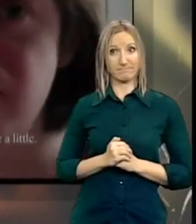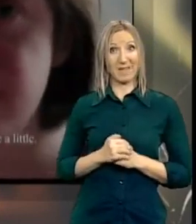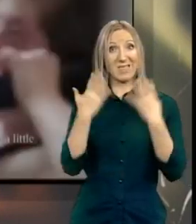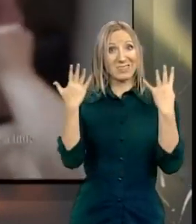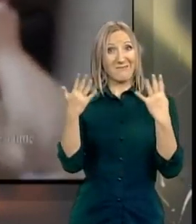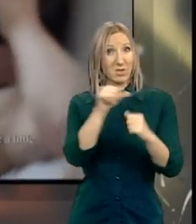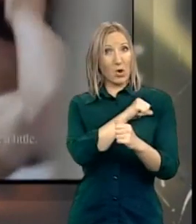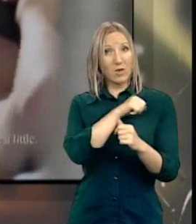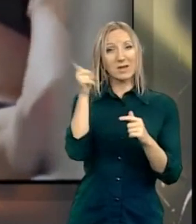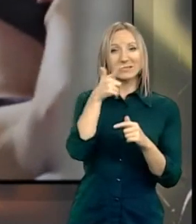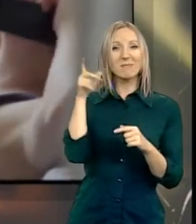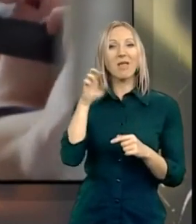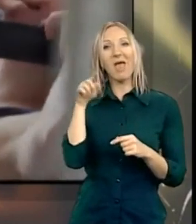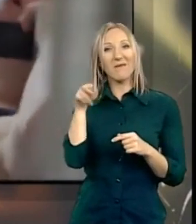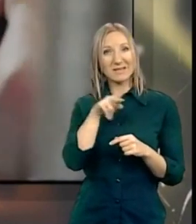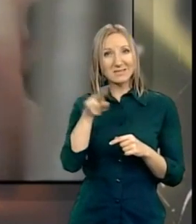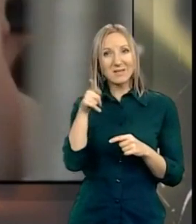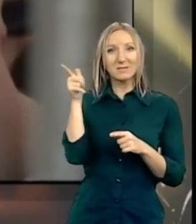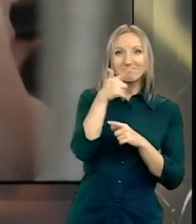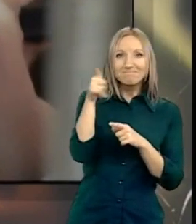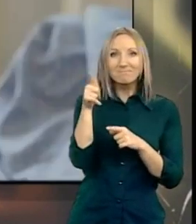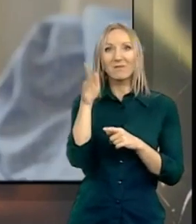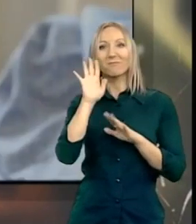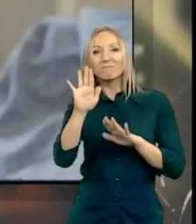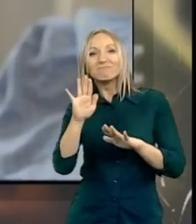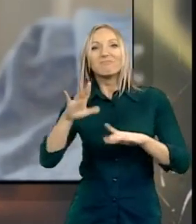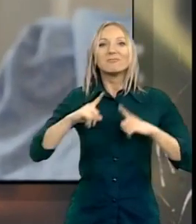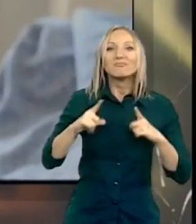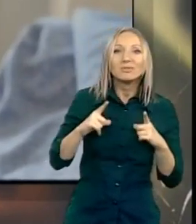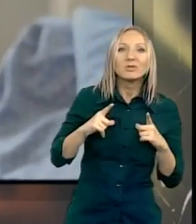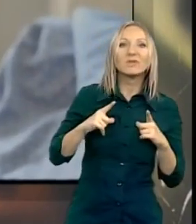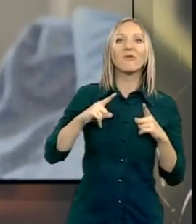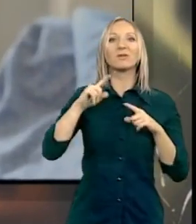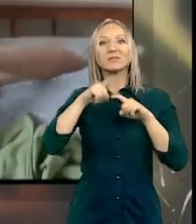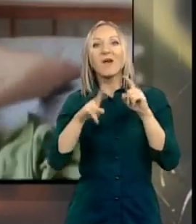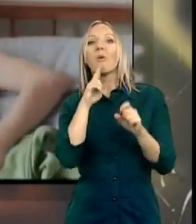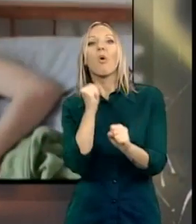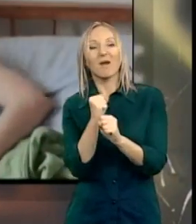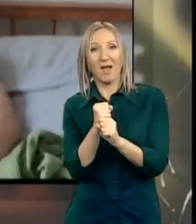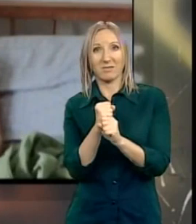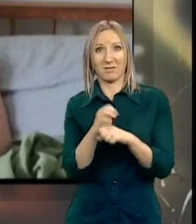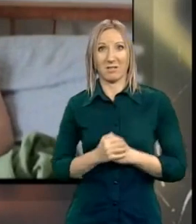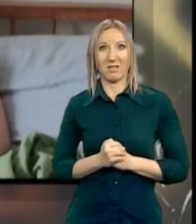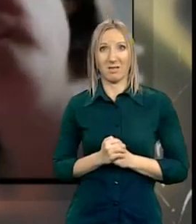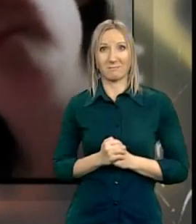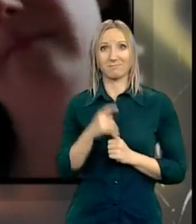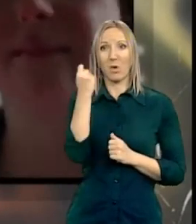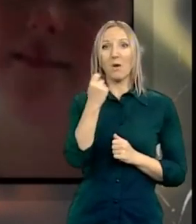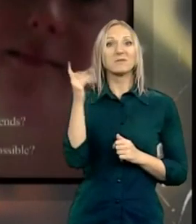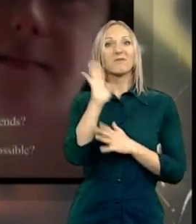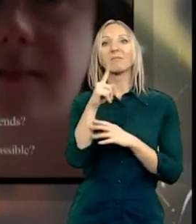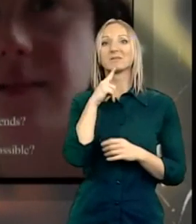snimanja Eva je beležila minine želja, snove, razmišljanja u životu, ljubavi i stvarima koje raduju. U opisu filma navodi